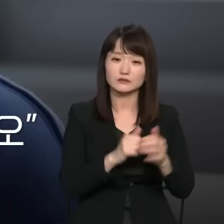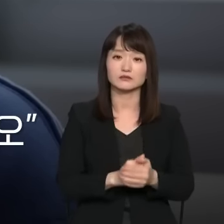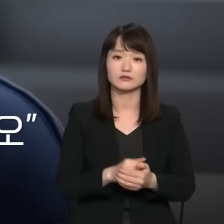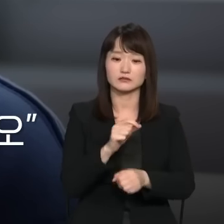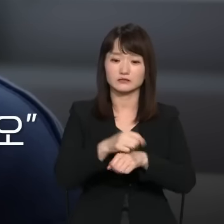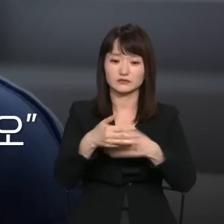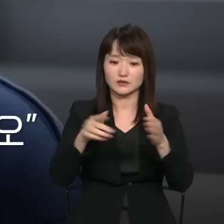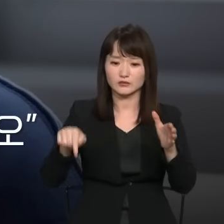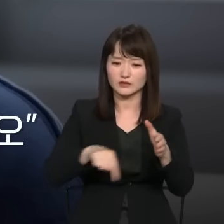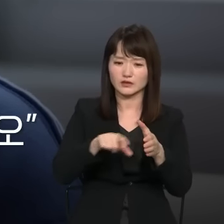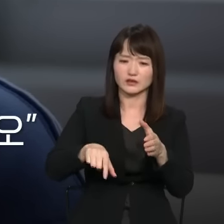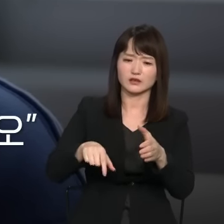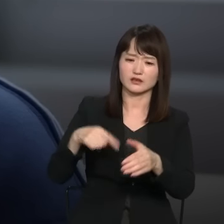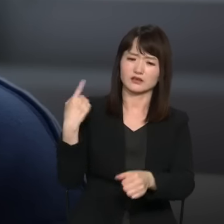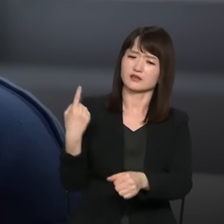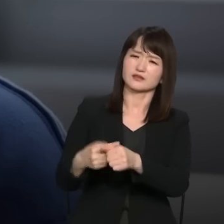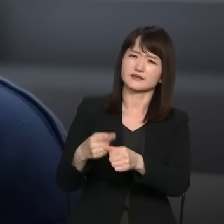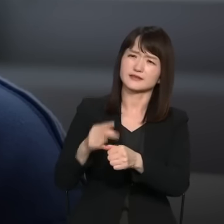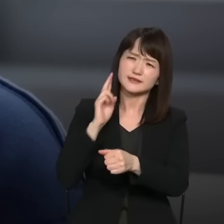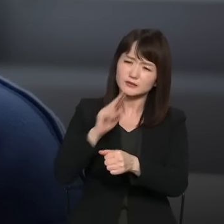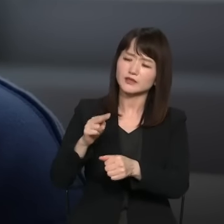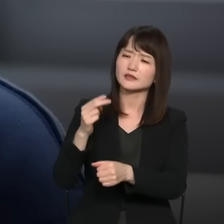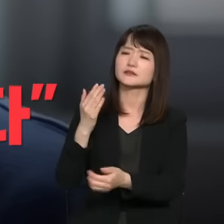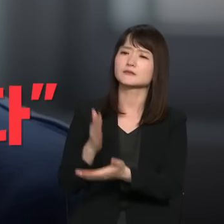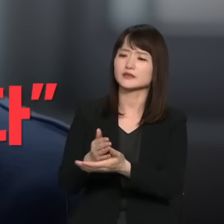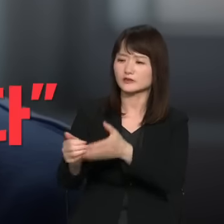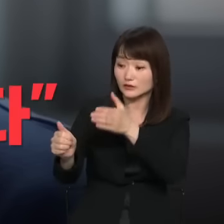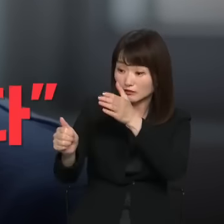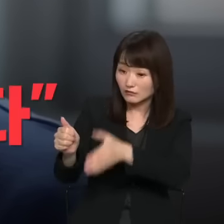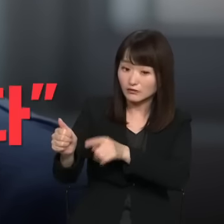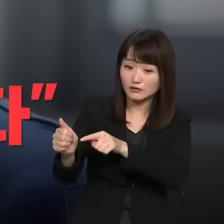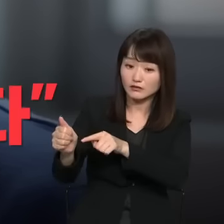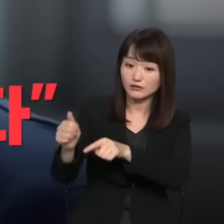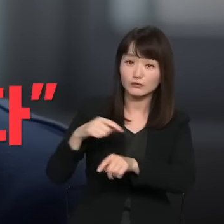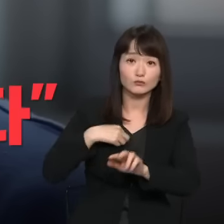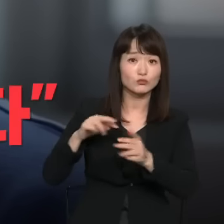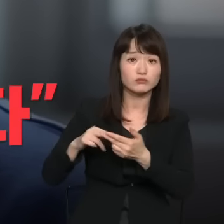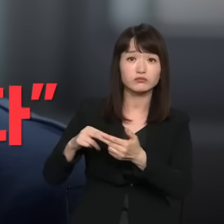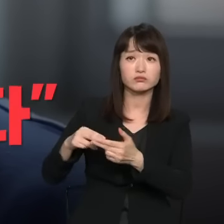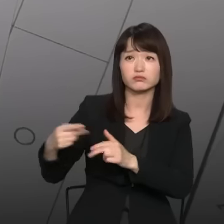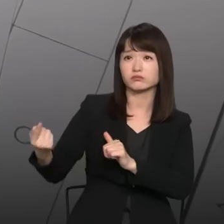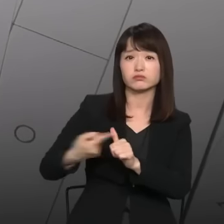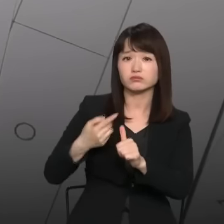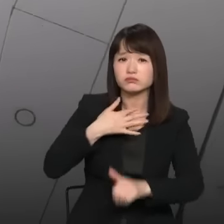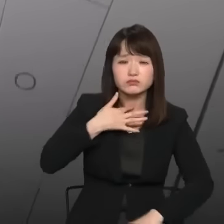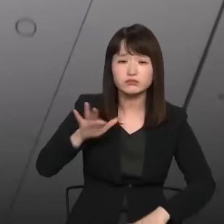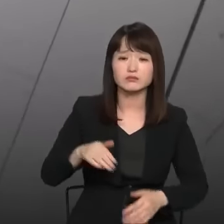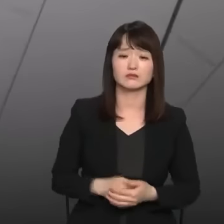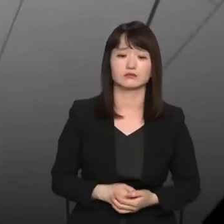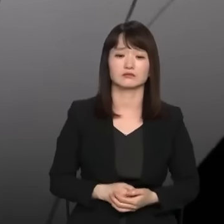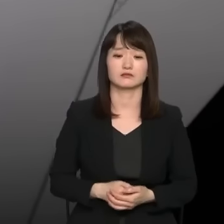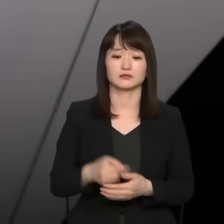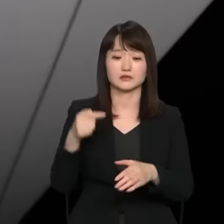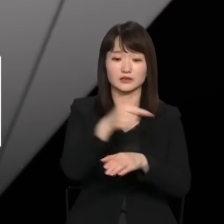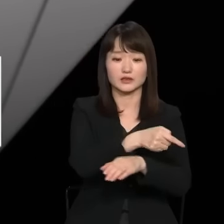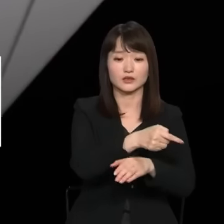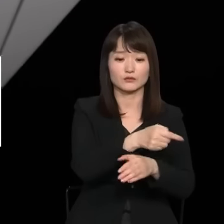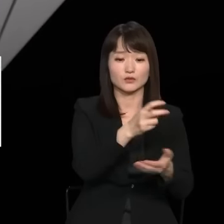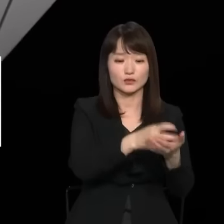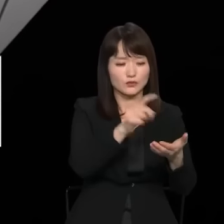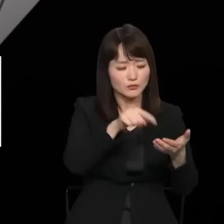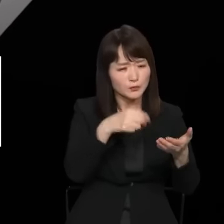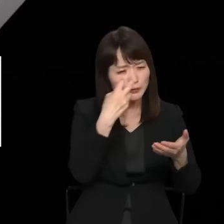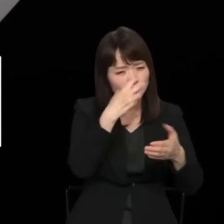상사는 욕설은 하지 말아주십시오 라고 부탁을 하니까 본인은 욕설을 한 적이 없다. 외부 노무법인이 파악해보니